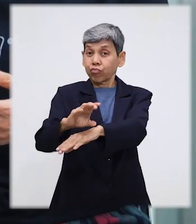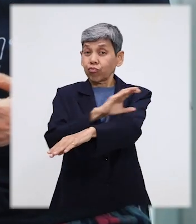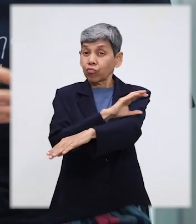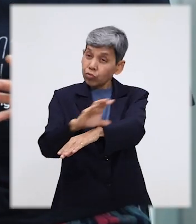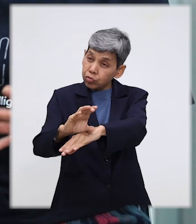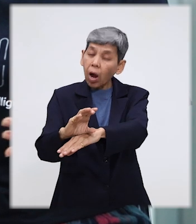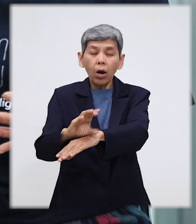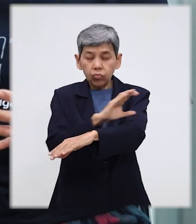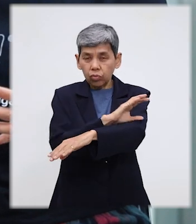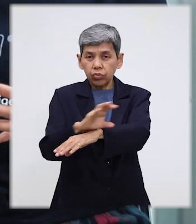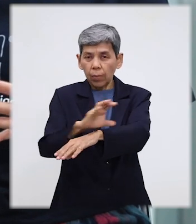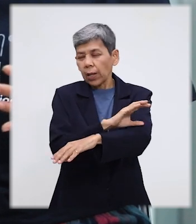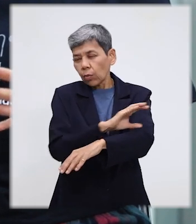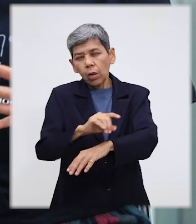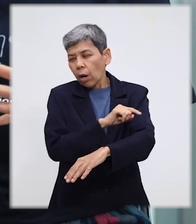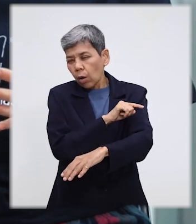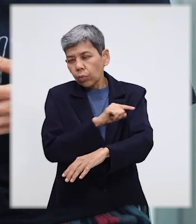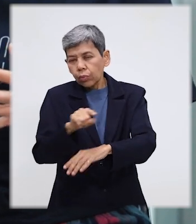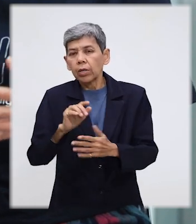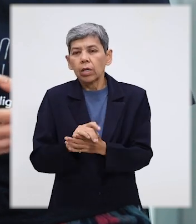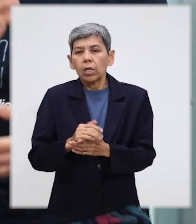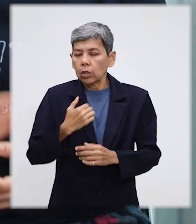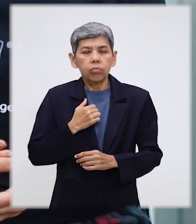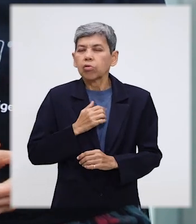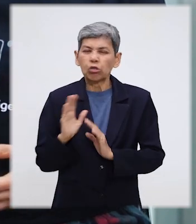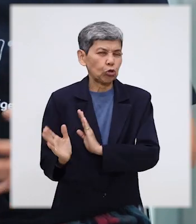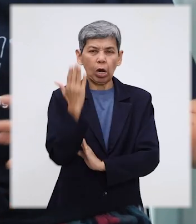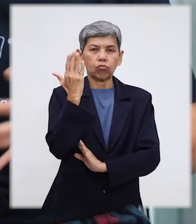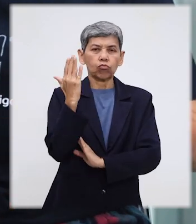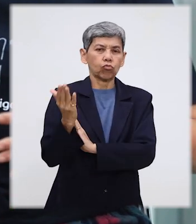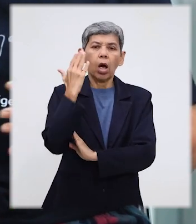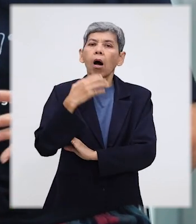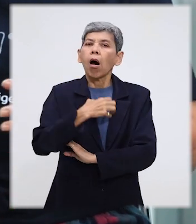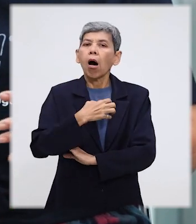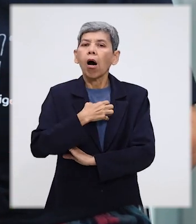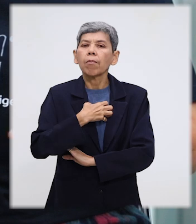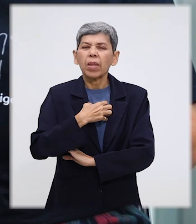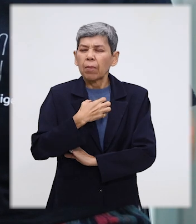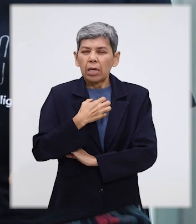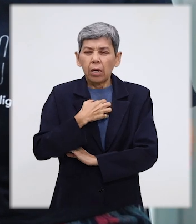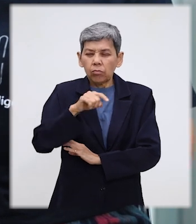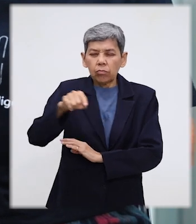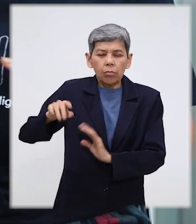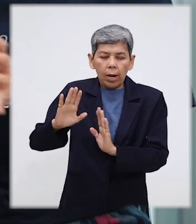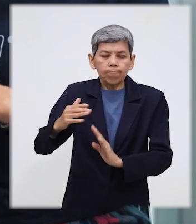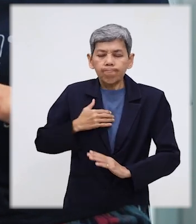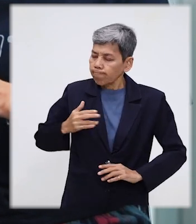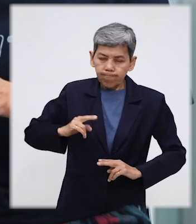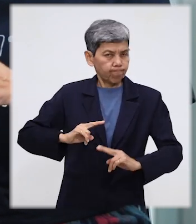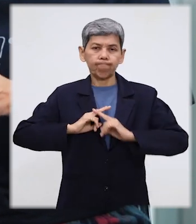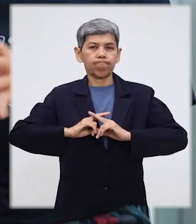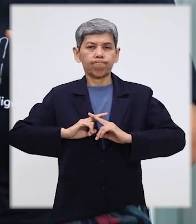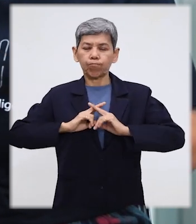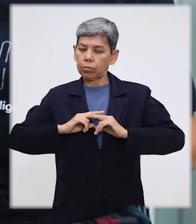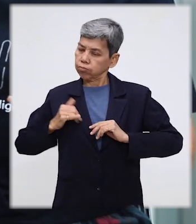ะหรือเดินทางเนี่ยเขาเดินทางสาธารณะเขาก็จะต้องออกมาแต่เช้าเพื่อไม่ต้องไปรบกวนคนอื่นเพื่อแ